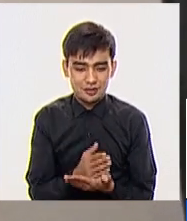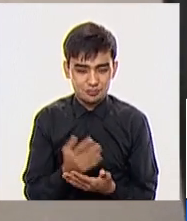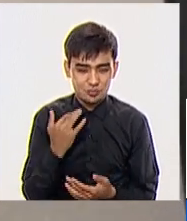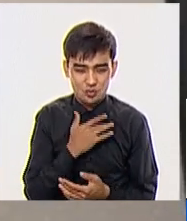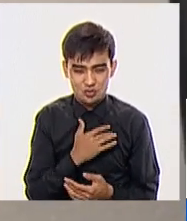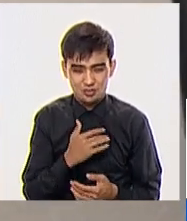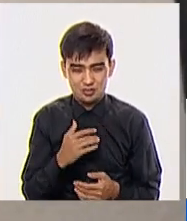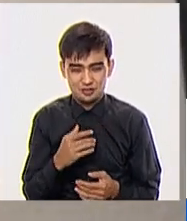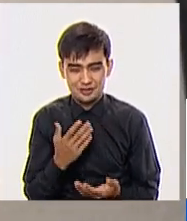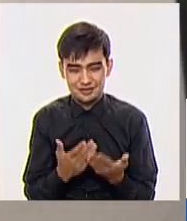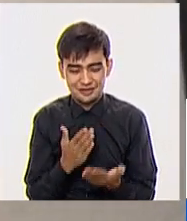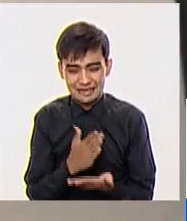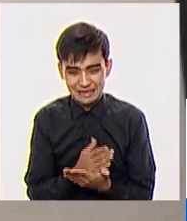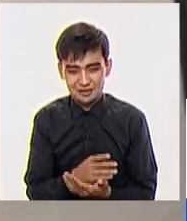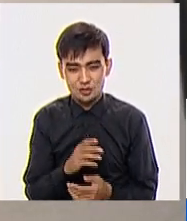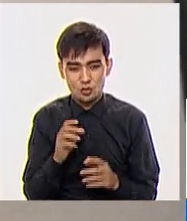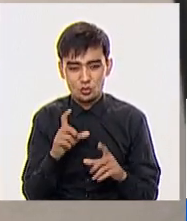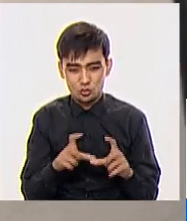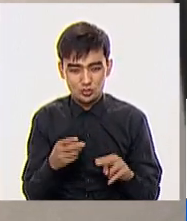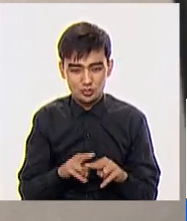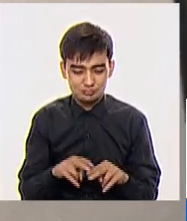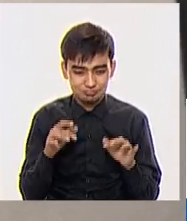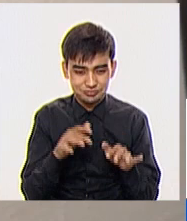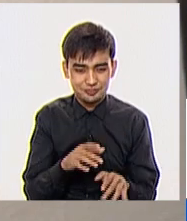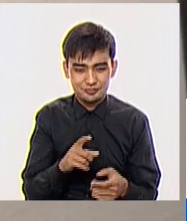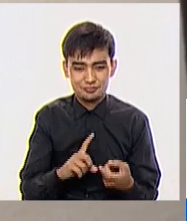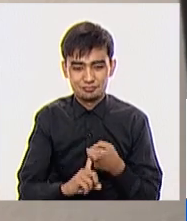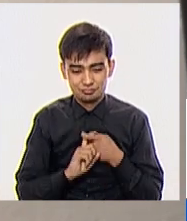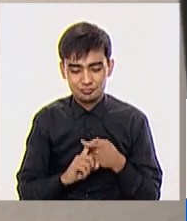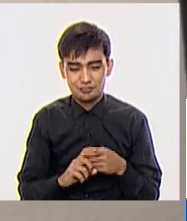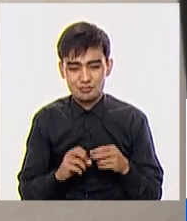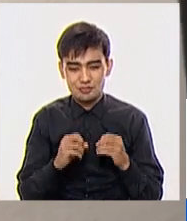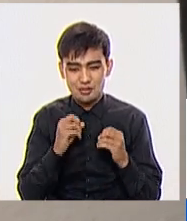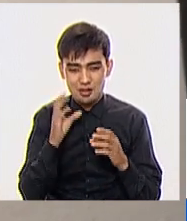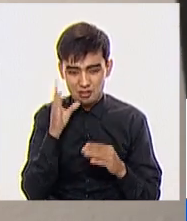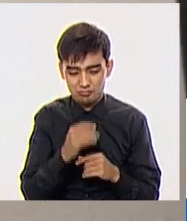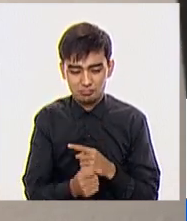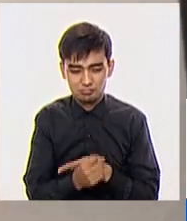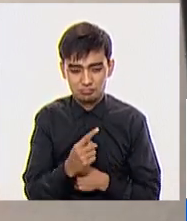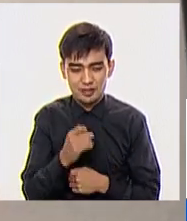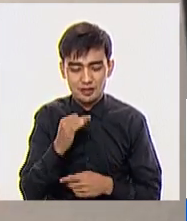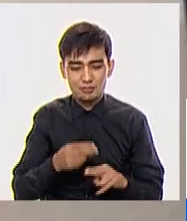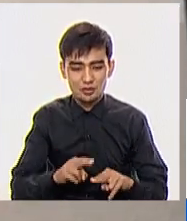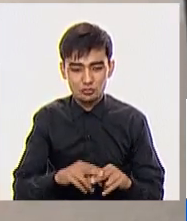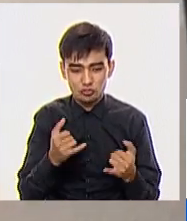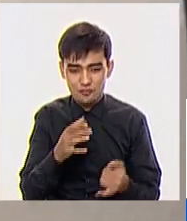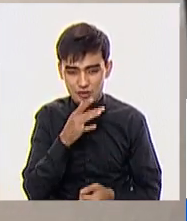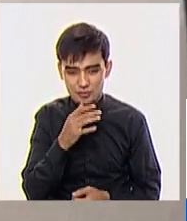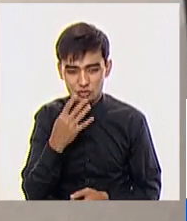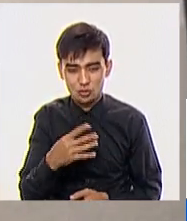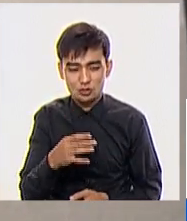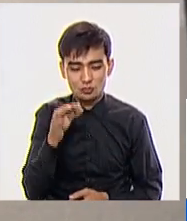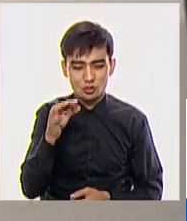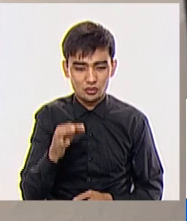мәртебеге ие болса да келуші коронавирустық инфекцияны жұқтыру қаупін тудыруы мүмкін. Өйткені бүгінгі күні